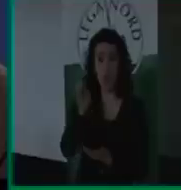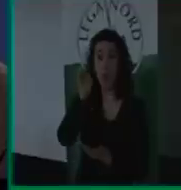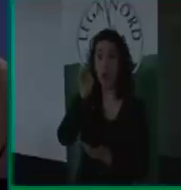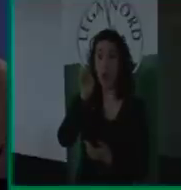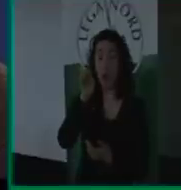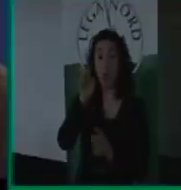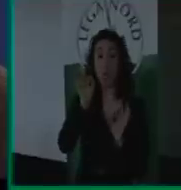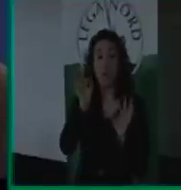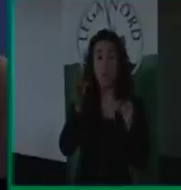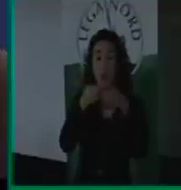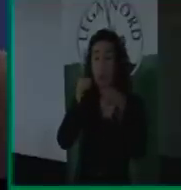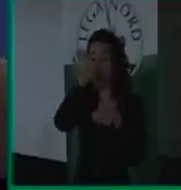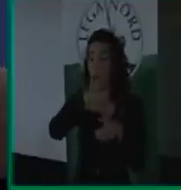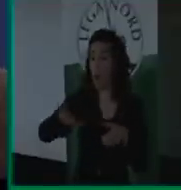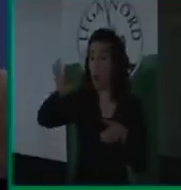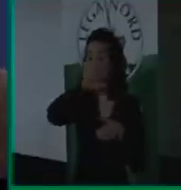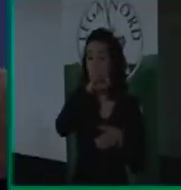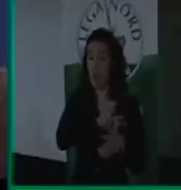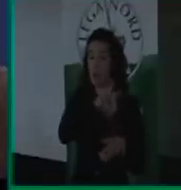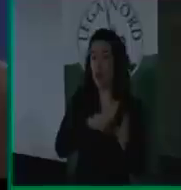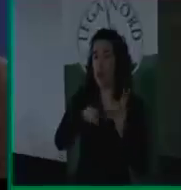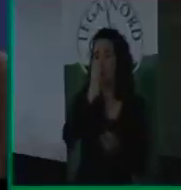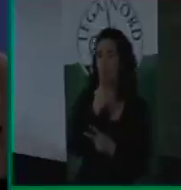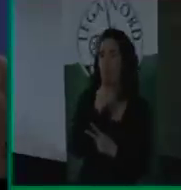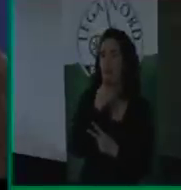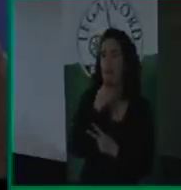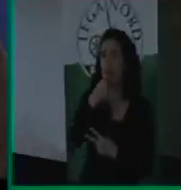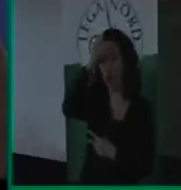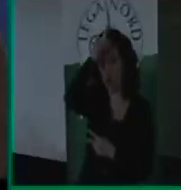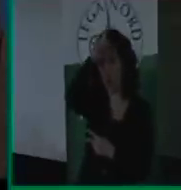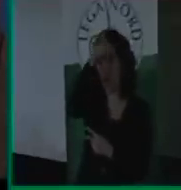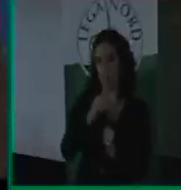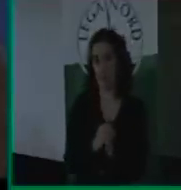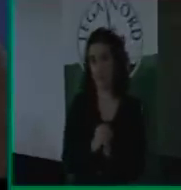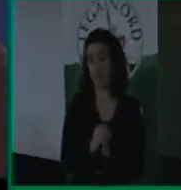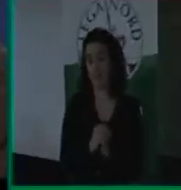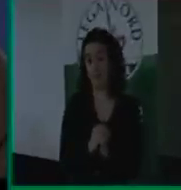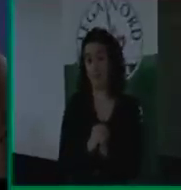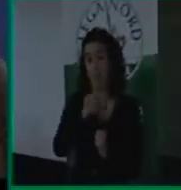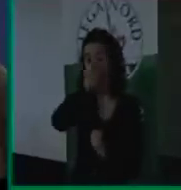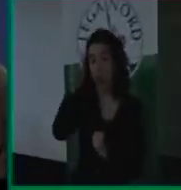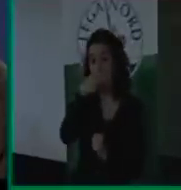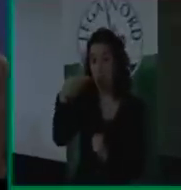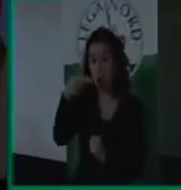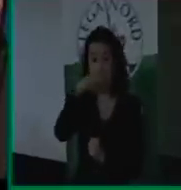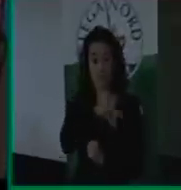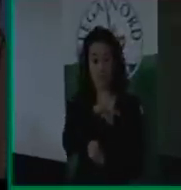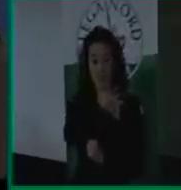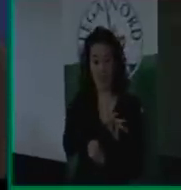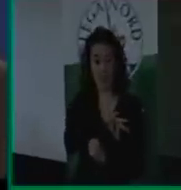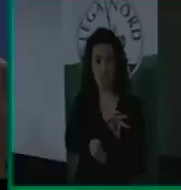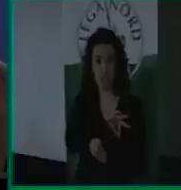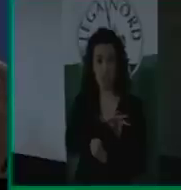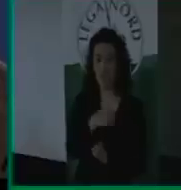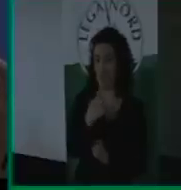Europea della Repubblica Federale di Germania nessun paese ha un vantaggio Maggiore dall'euro e dal mercato unico che la